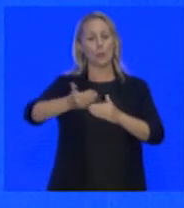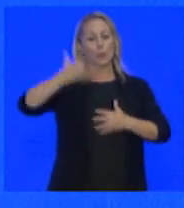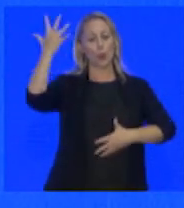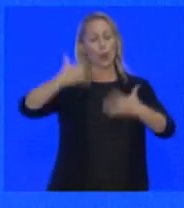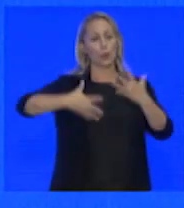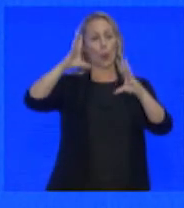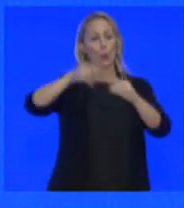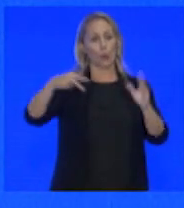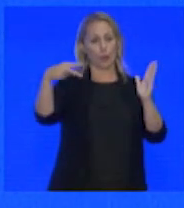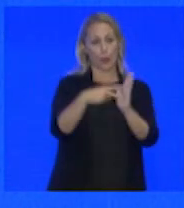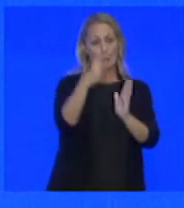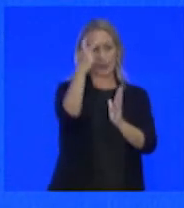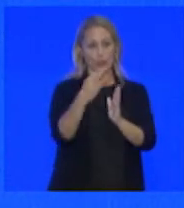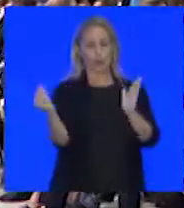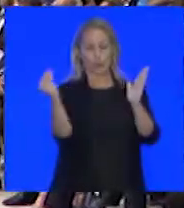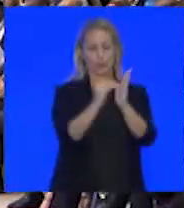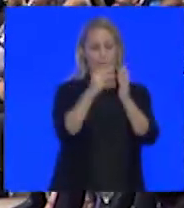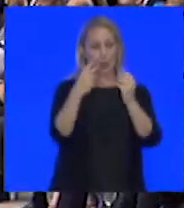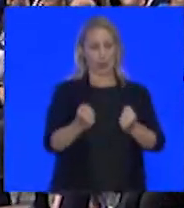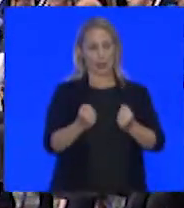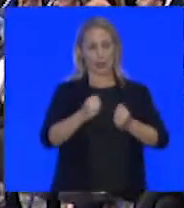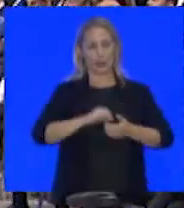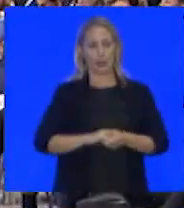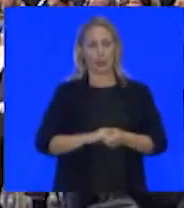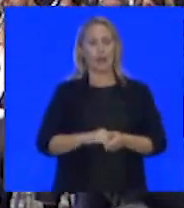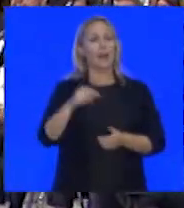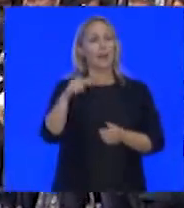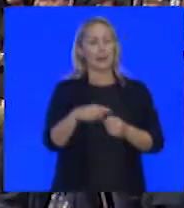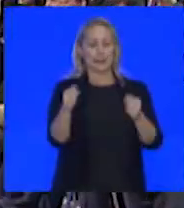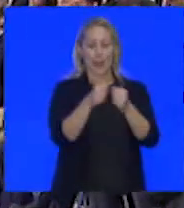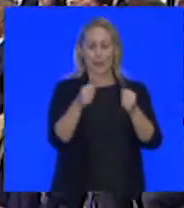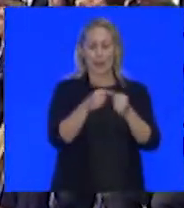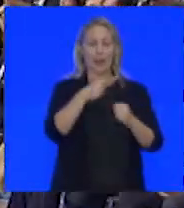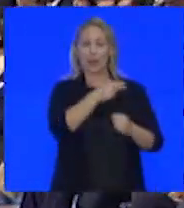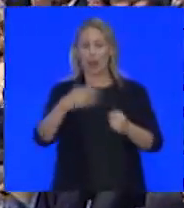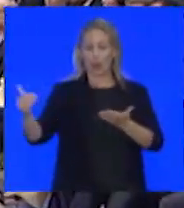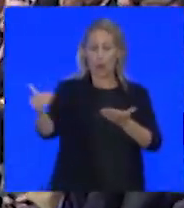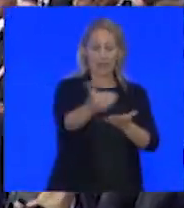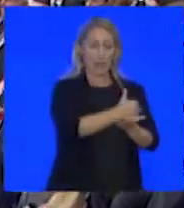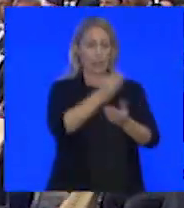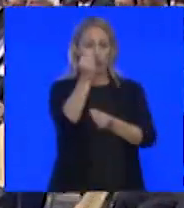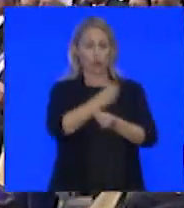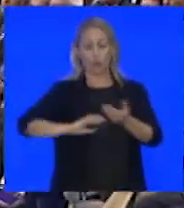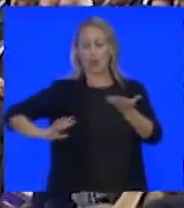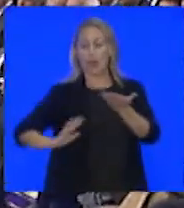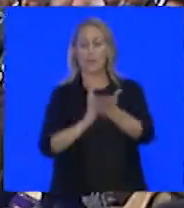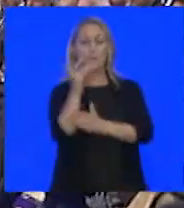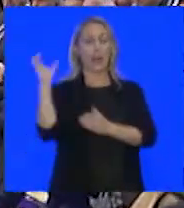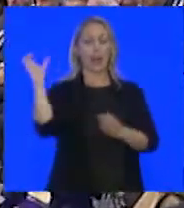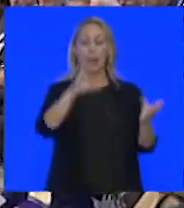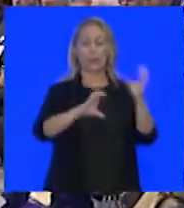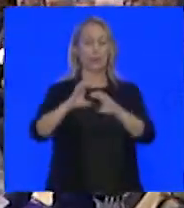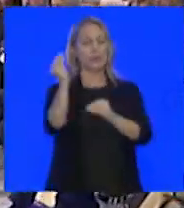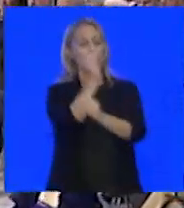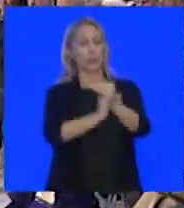του 2020. Μέτρα για την αύξηση του διαθέσιμου εισοδήματος, για την τόνωση της ανάπτυξης και των επενδύσεων,